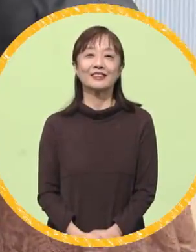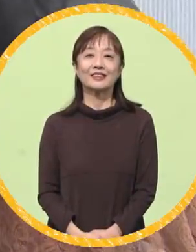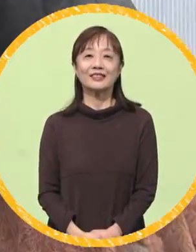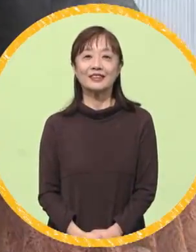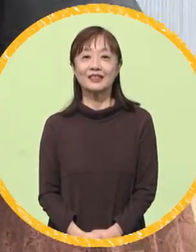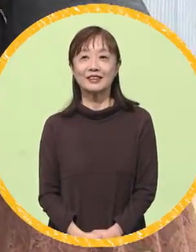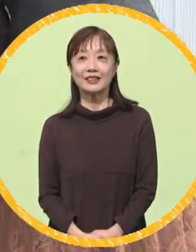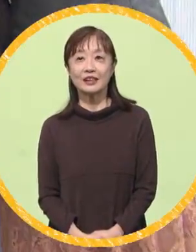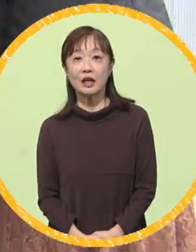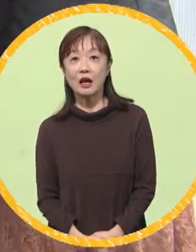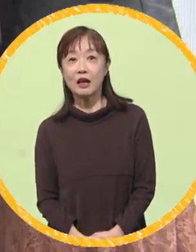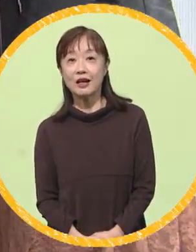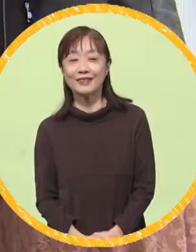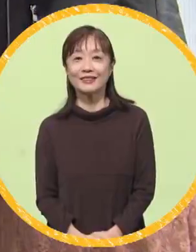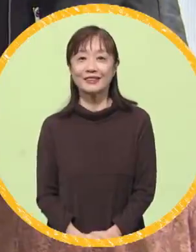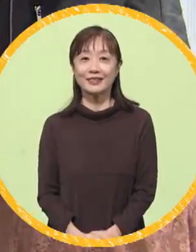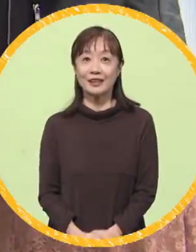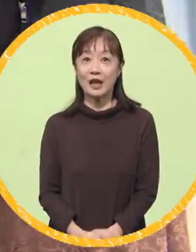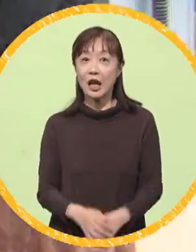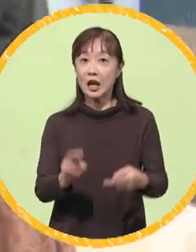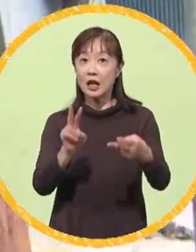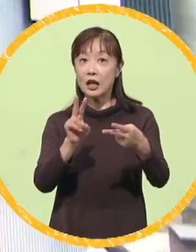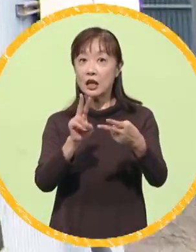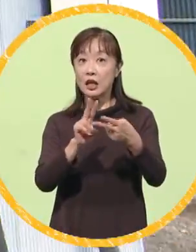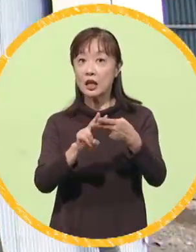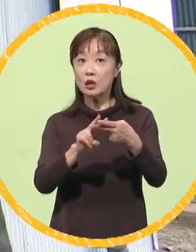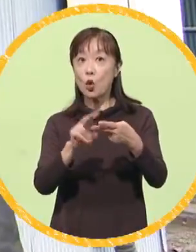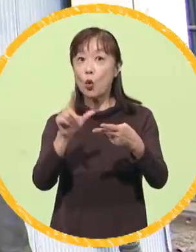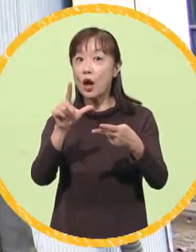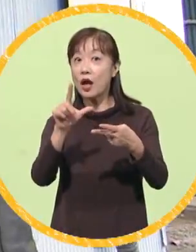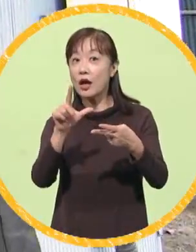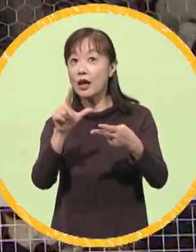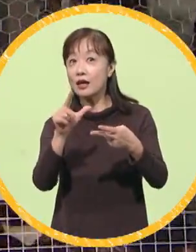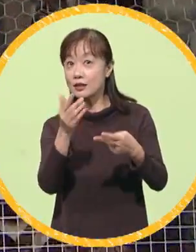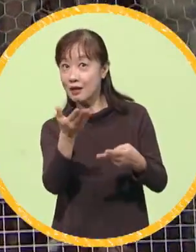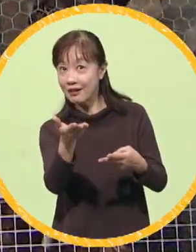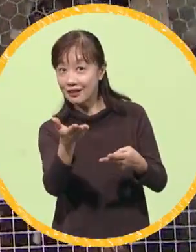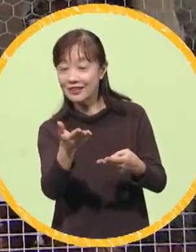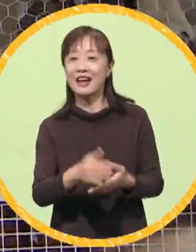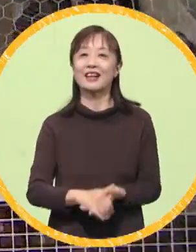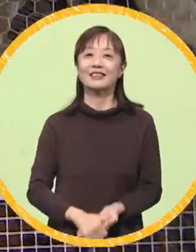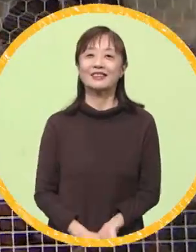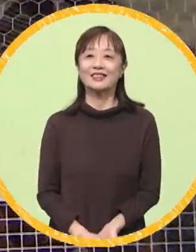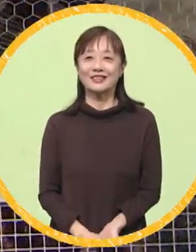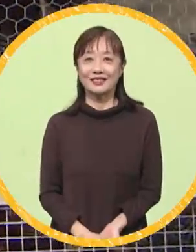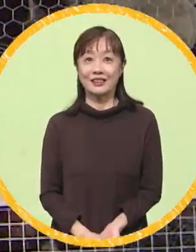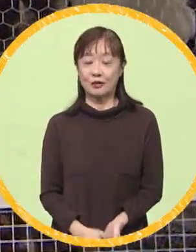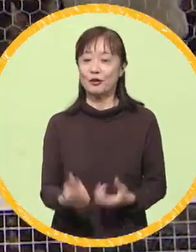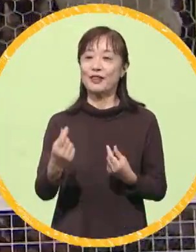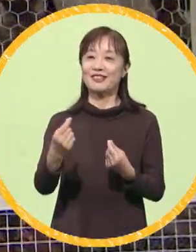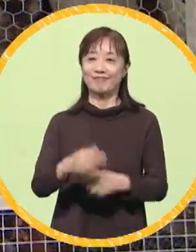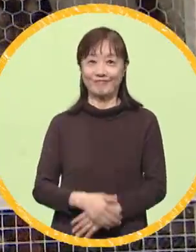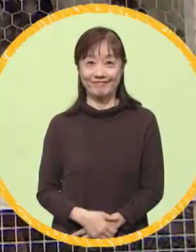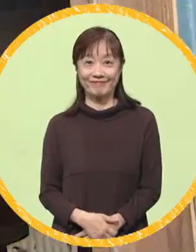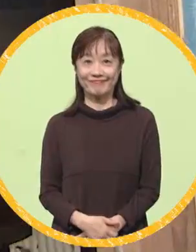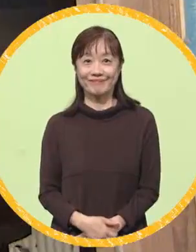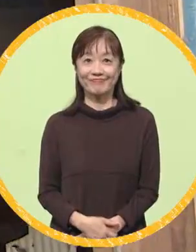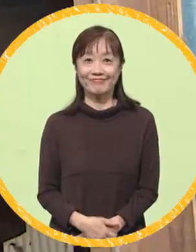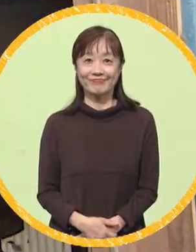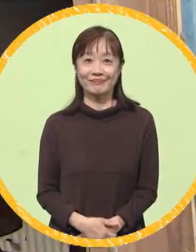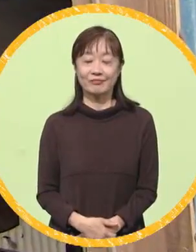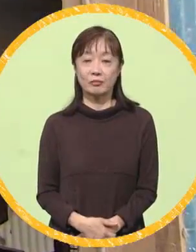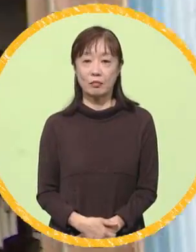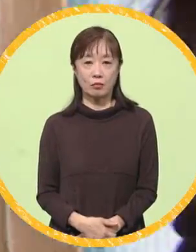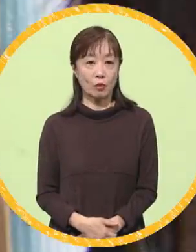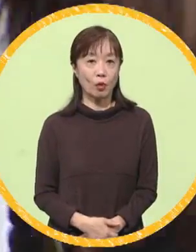こんにちは。あ、もしかしてあの井上エッグファームさんということは井上さんですか？ はい、そうです。 あ、 はい、